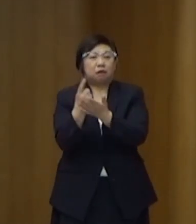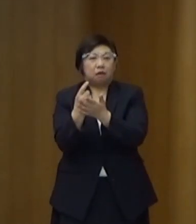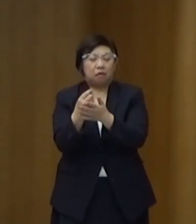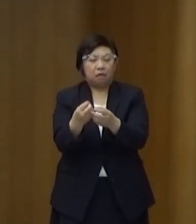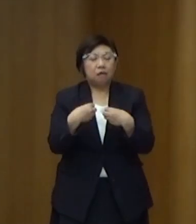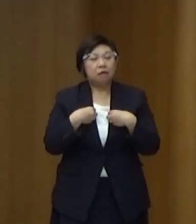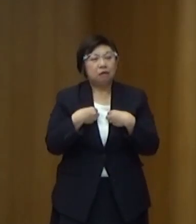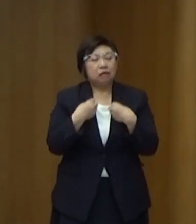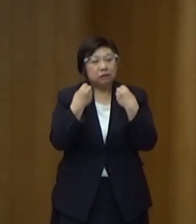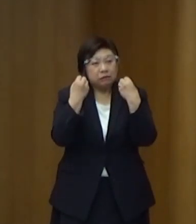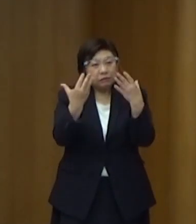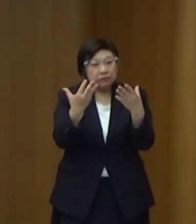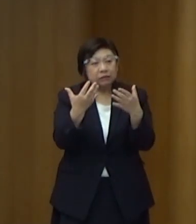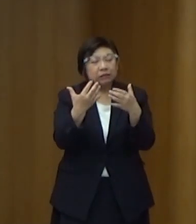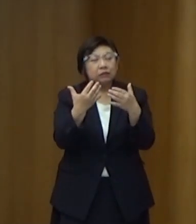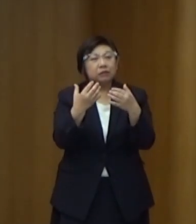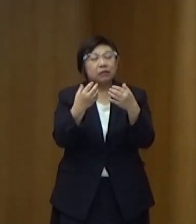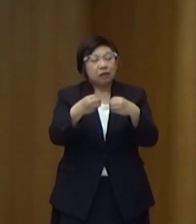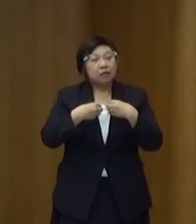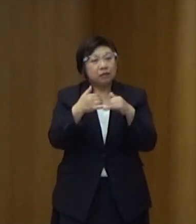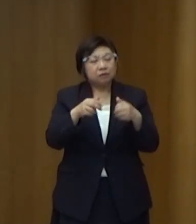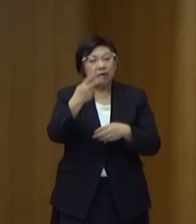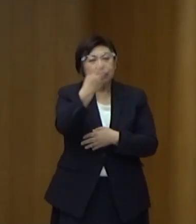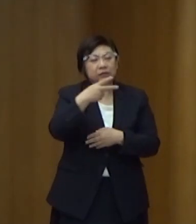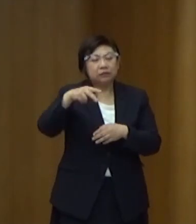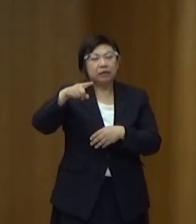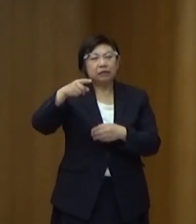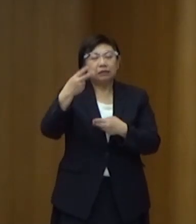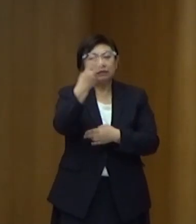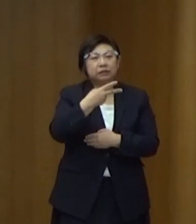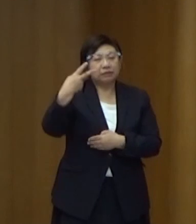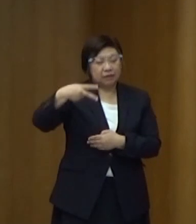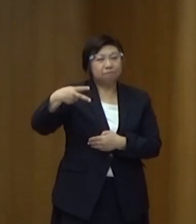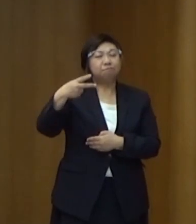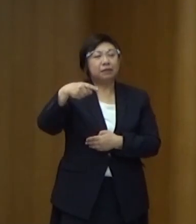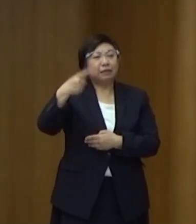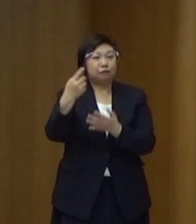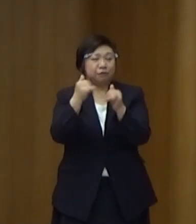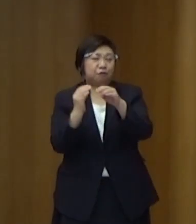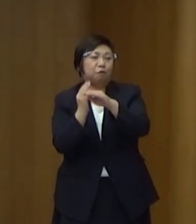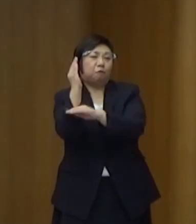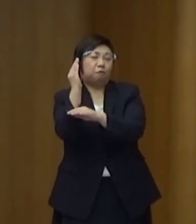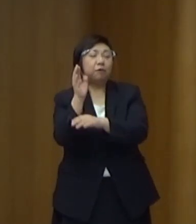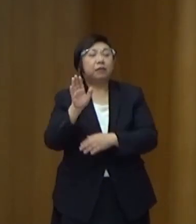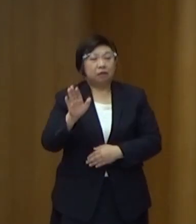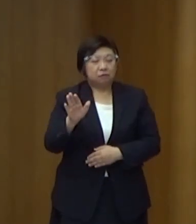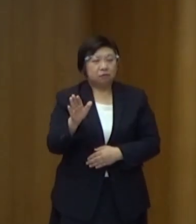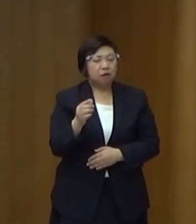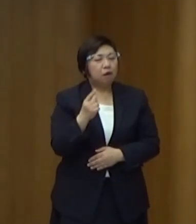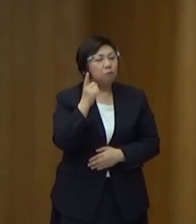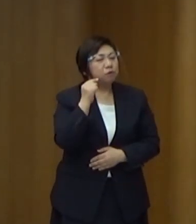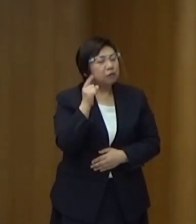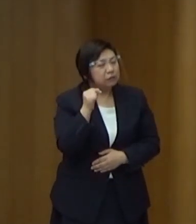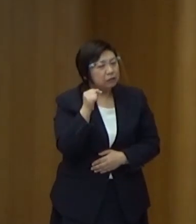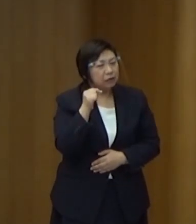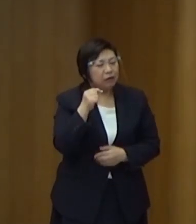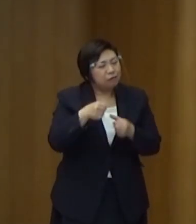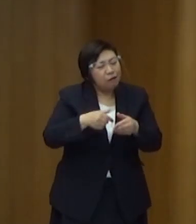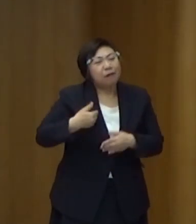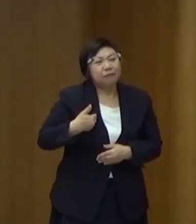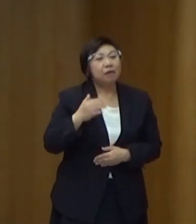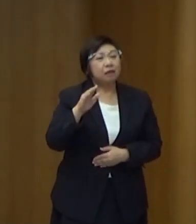の感染者2100人超えているわけです。だからそう考えると、もしかしたらこれは分かりませんけ